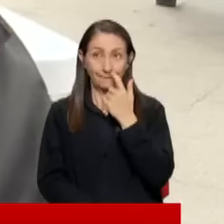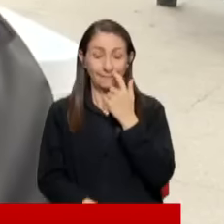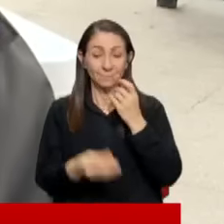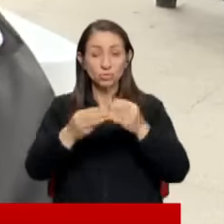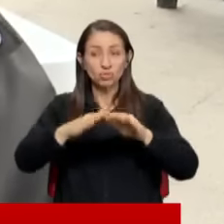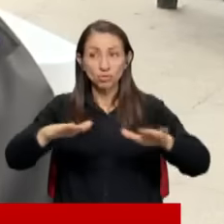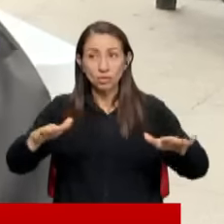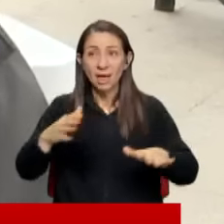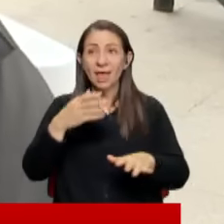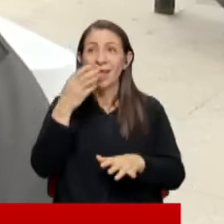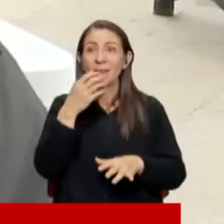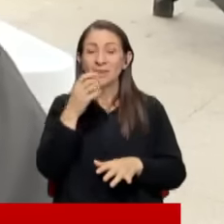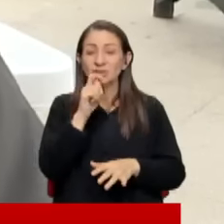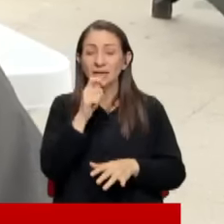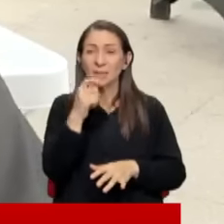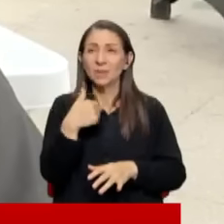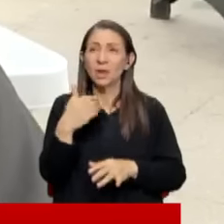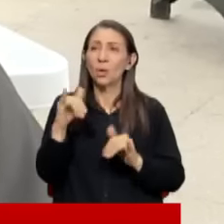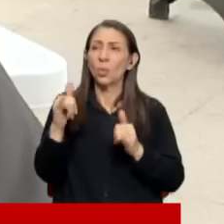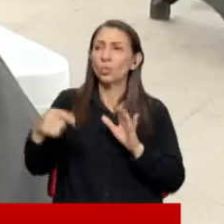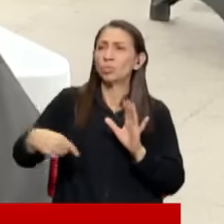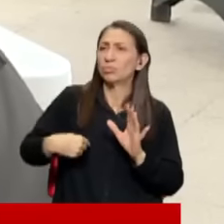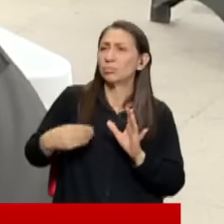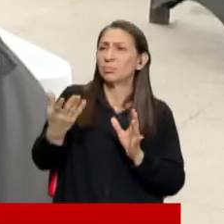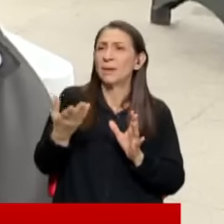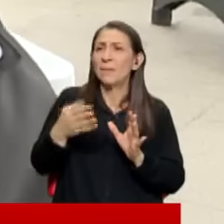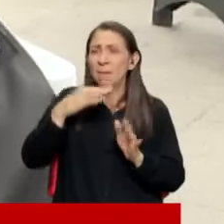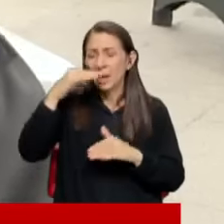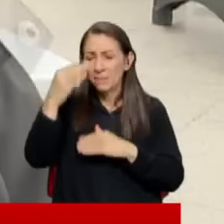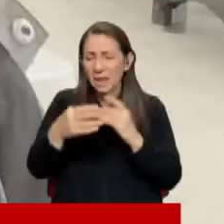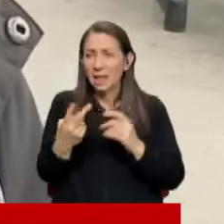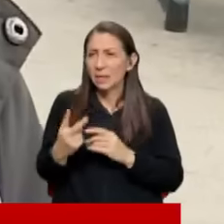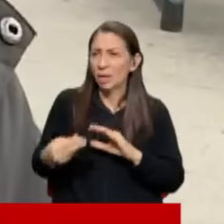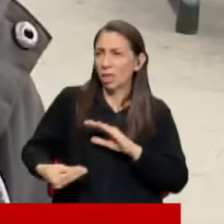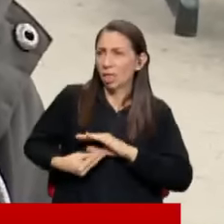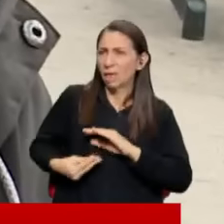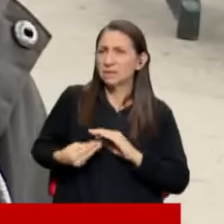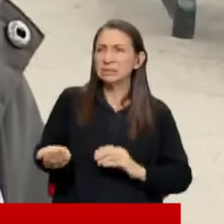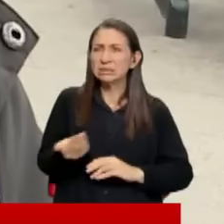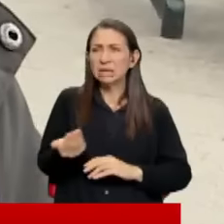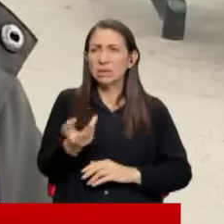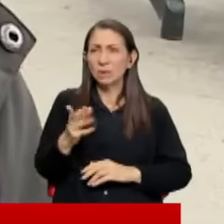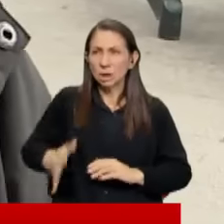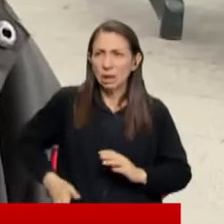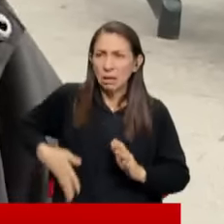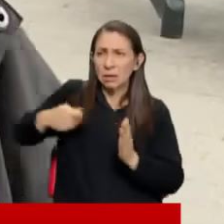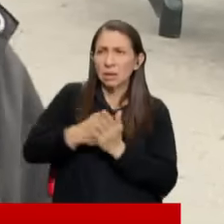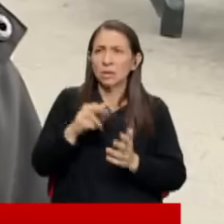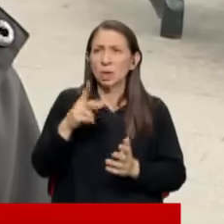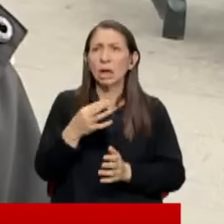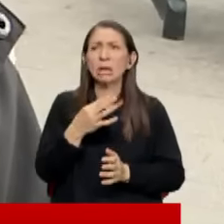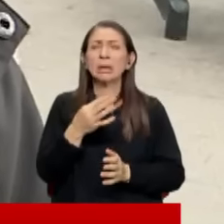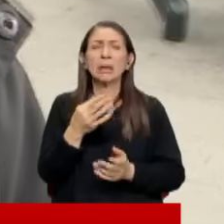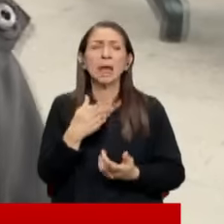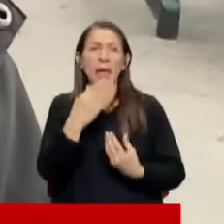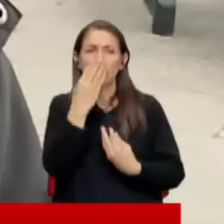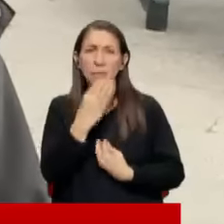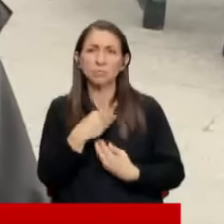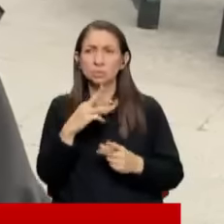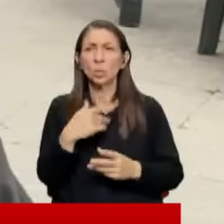Çocuklara elma şekeri verir gibi bize bayramdan bayrama 2000 lira. Bir sadaka verir, cebinden verilmiş gibi lütfediyorlar